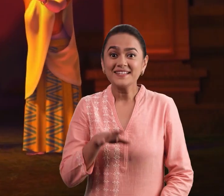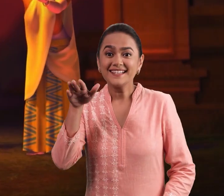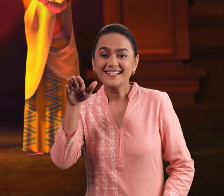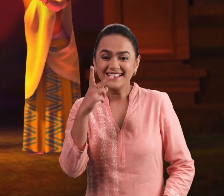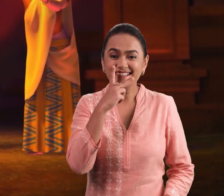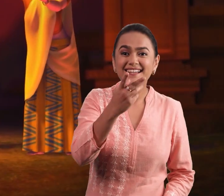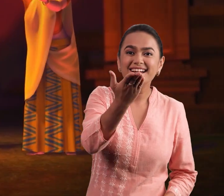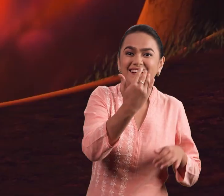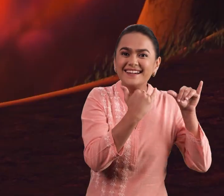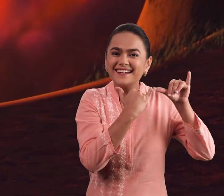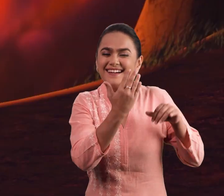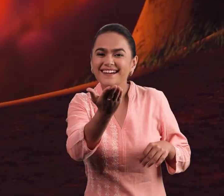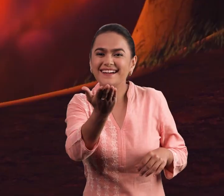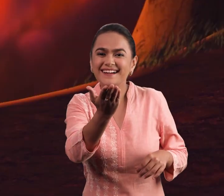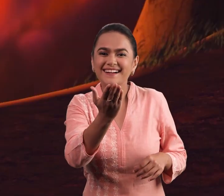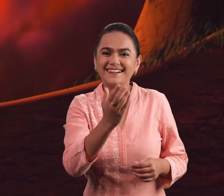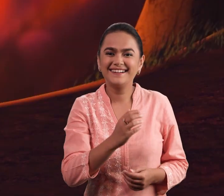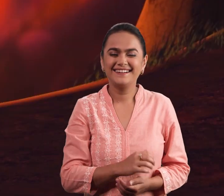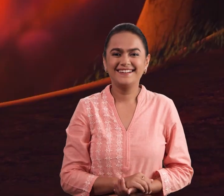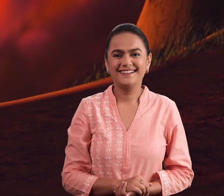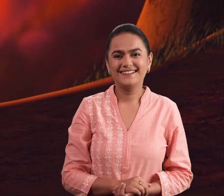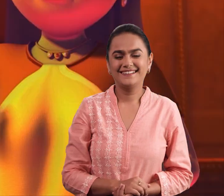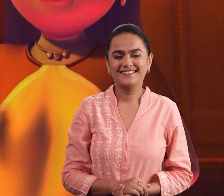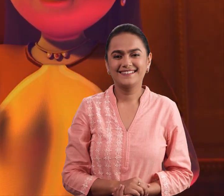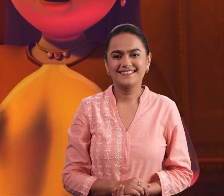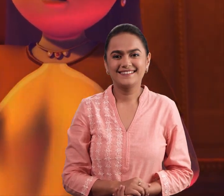देखो, वो रहा कृष्ण।